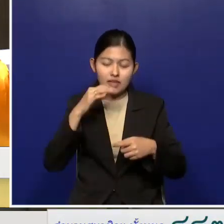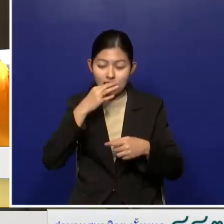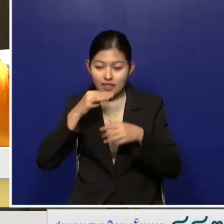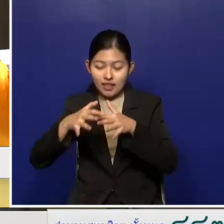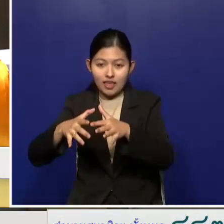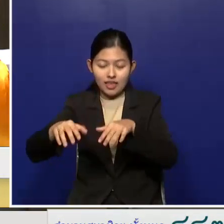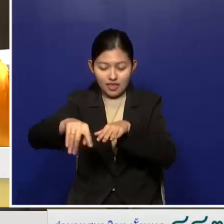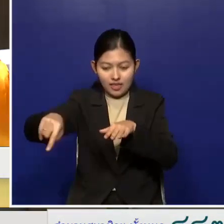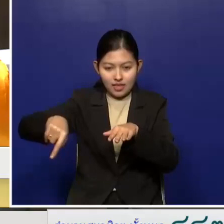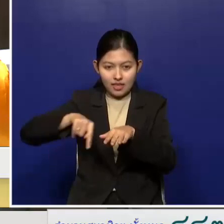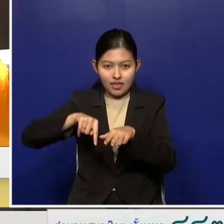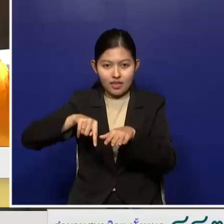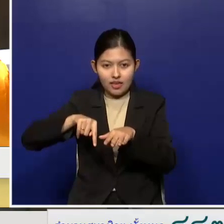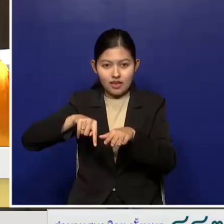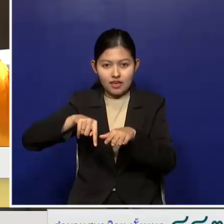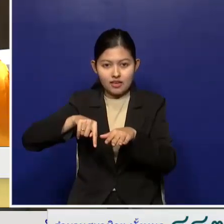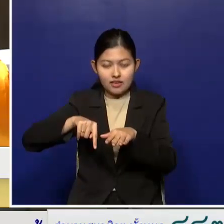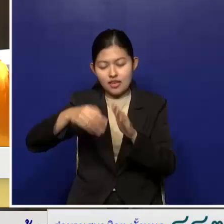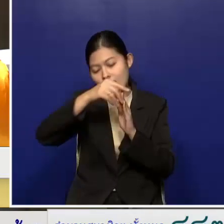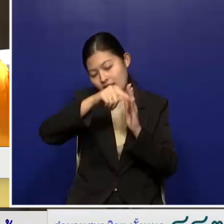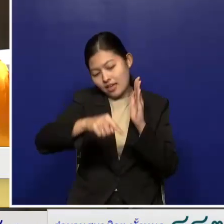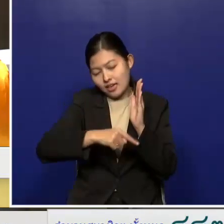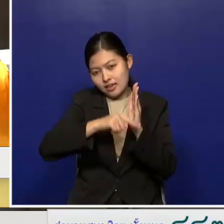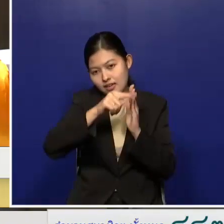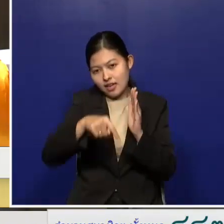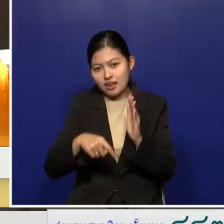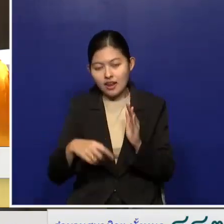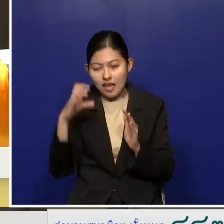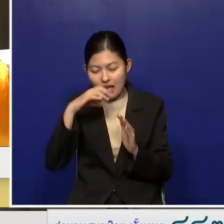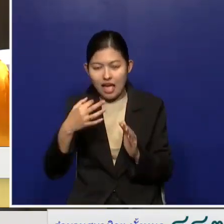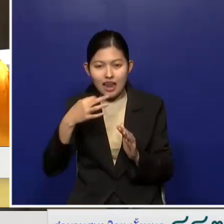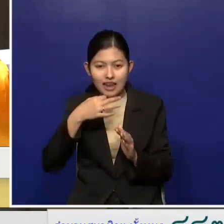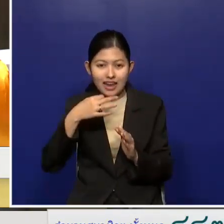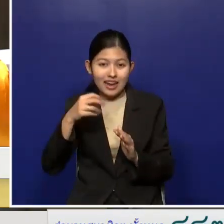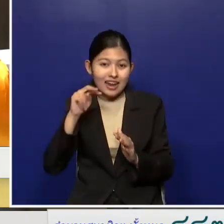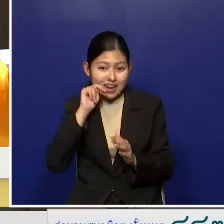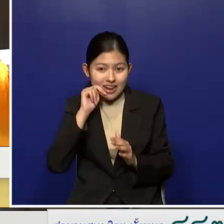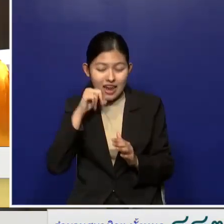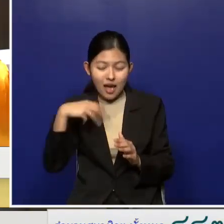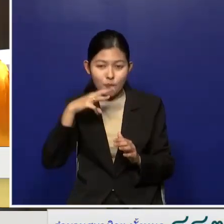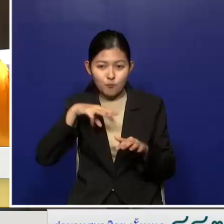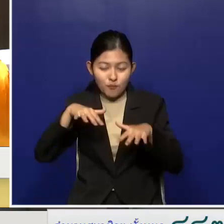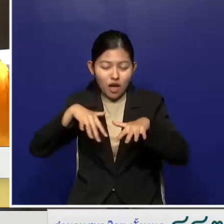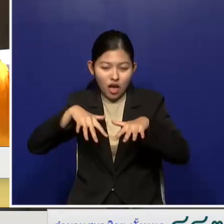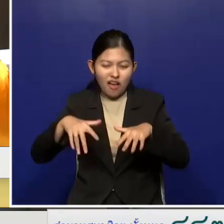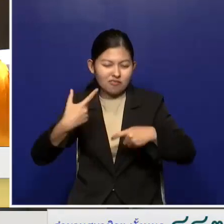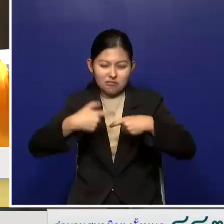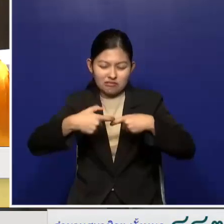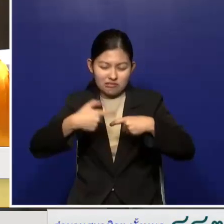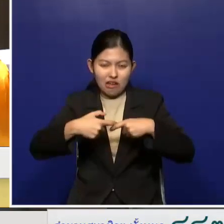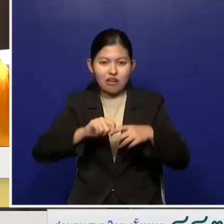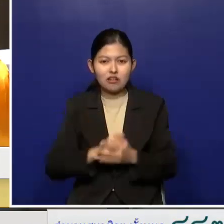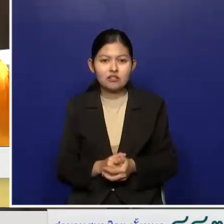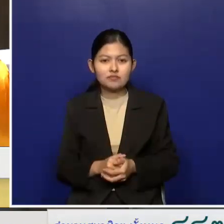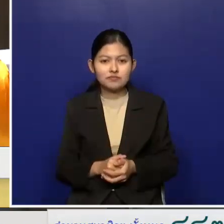ทะเลอย่างเช่นท่าใหม่หรือว่านายอามเนี่ยก็เป็นพื้นที่ที่หาน้ำจืดยากหรือแม้แต่กระทั่งพื้นที่อำเภอขลุงบางชันนะคะ